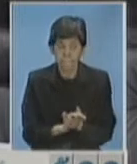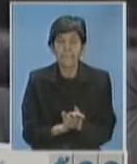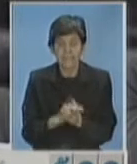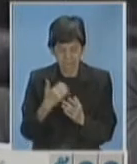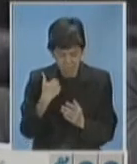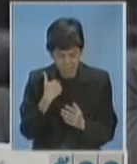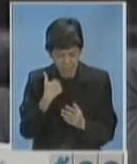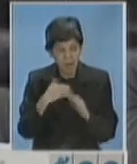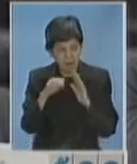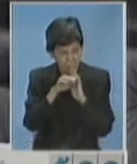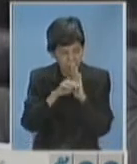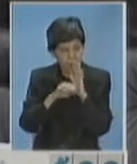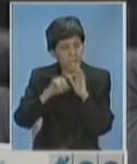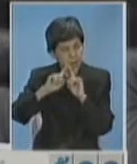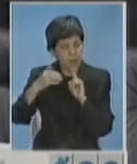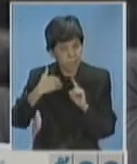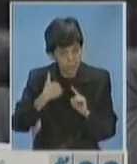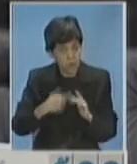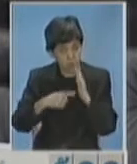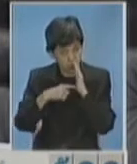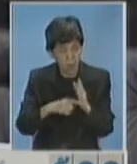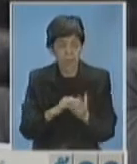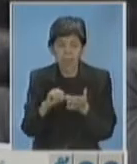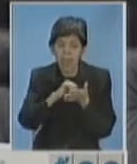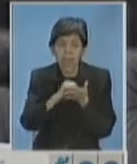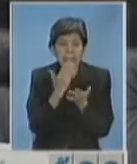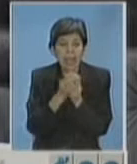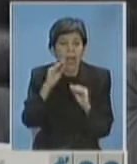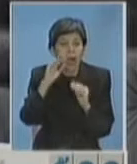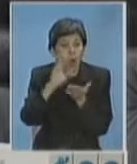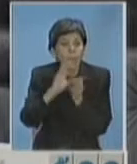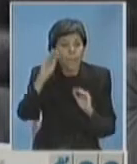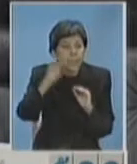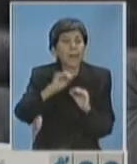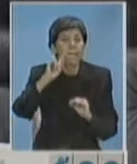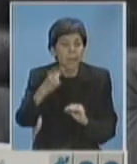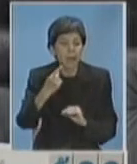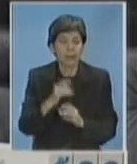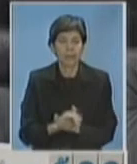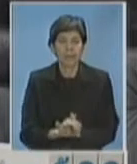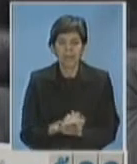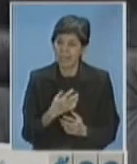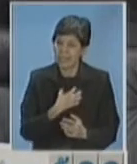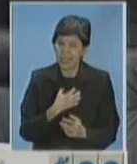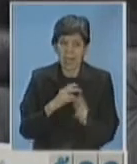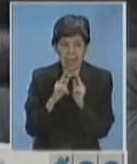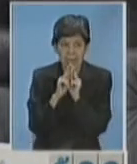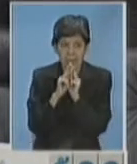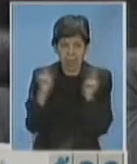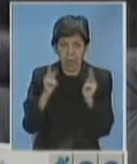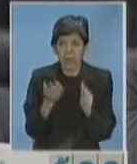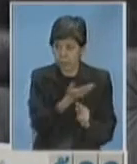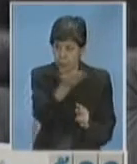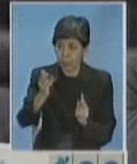ก็ยังมีอีกหลายรายการค่ะเช่นมีการแปรยติเพิ่มงบประมาณนะคะในส่วนที่อยากให้ท่านกรรมาธิการท่านส